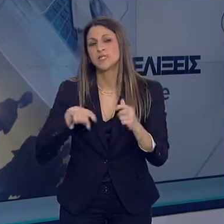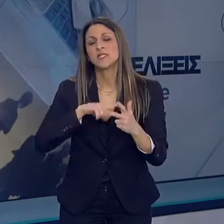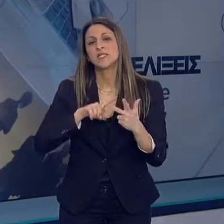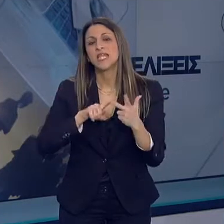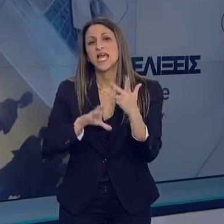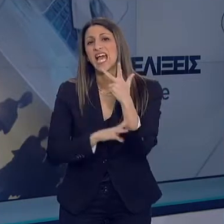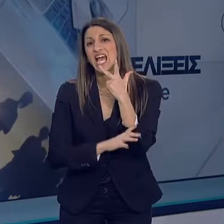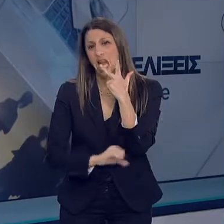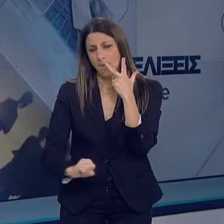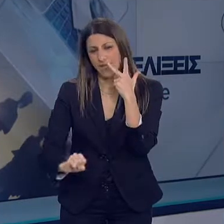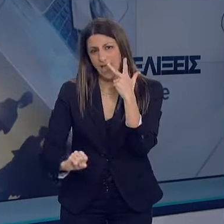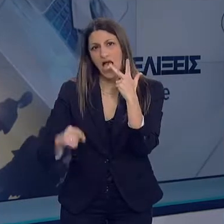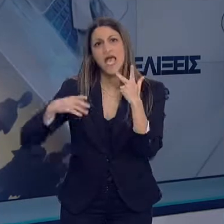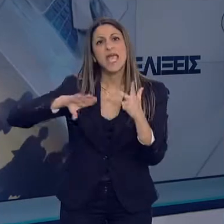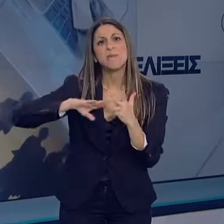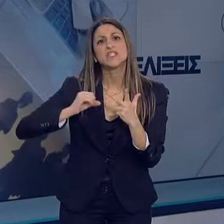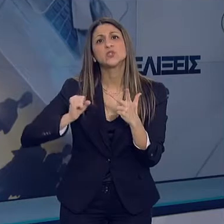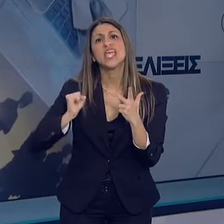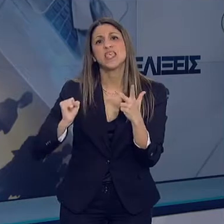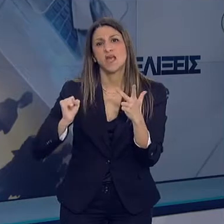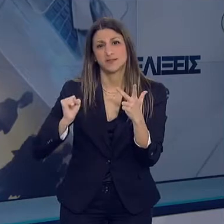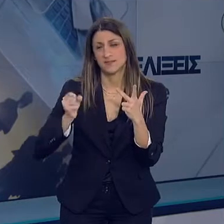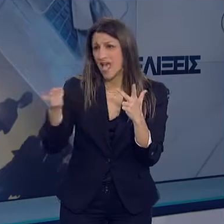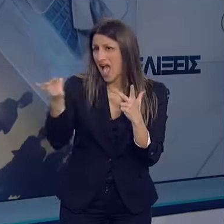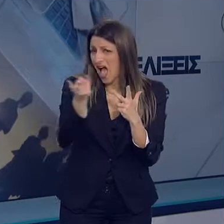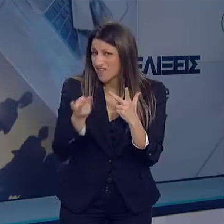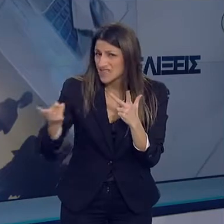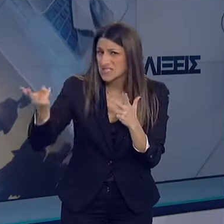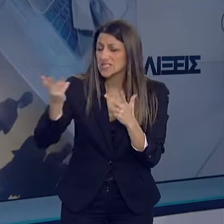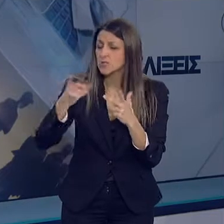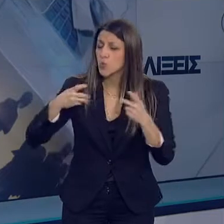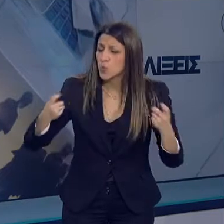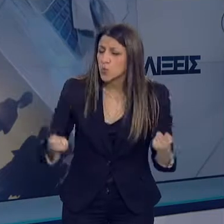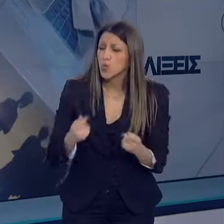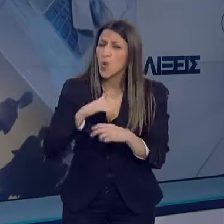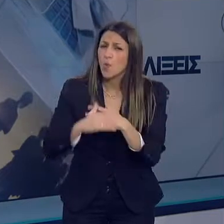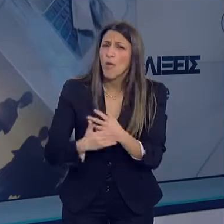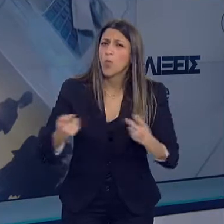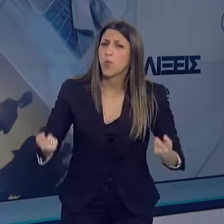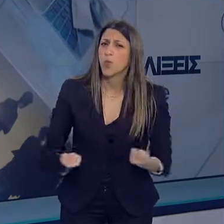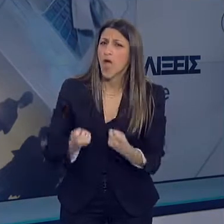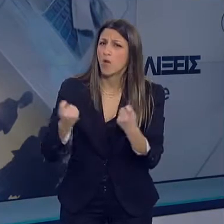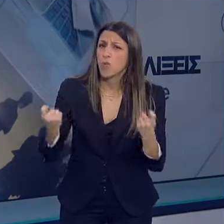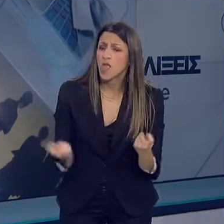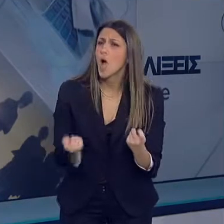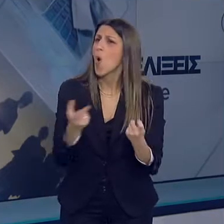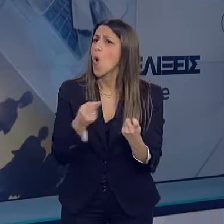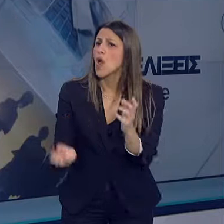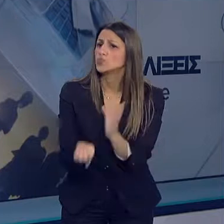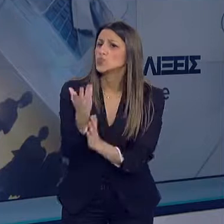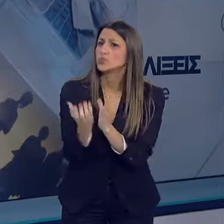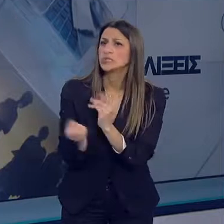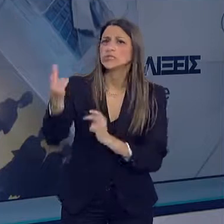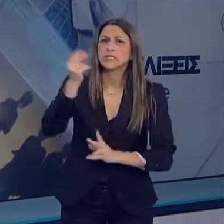Γραμματέα Υπηρεσιών Υγείας, που όλο αυτό τον καιρό με περισσή υπομονή και πολύ σοβαρότητα αντιμετωπίζουμε και αναλύουμε τα δεδομένα